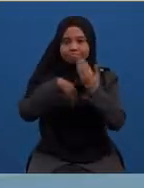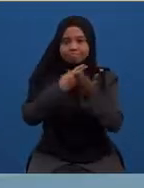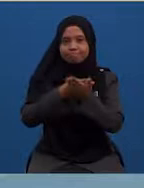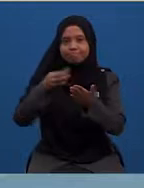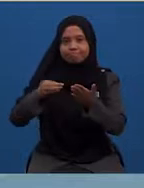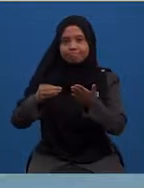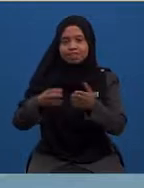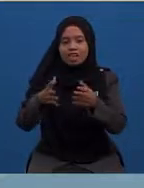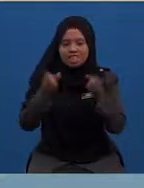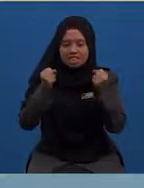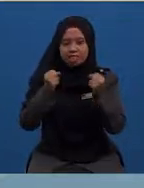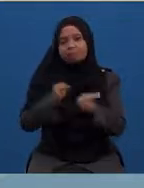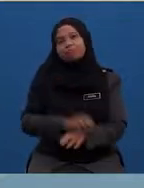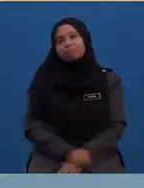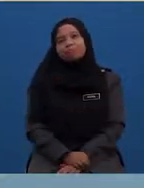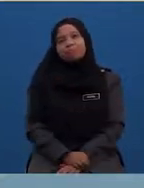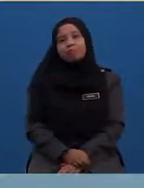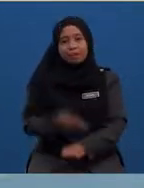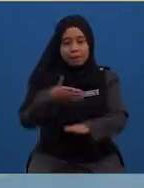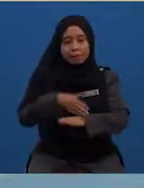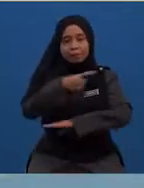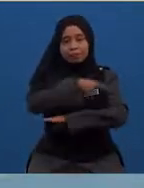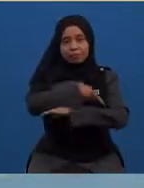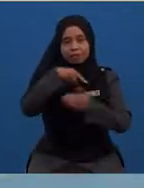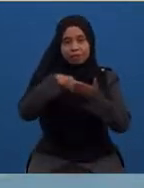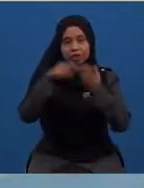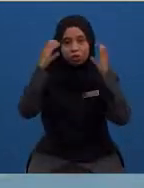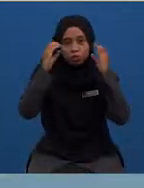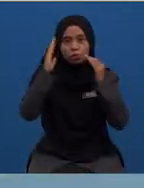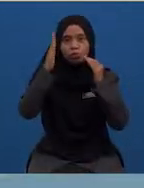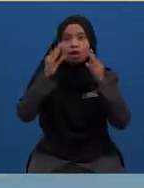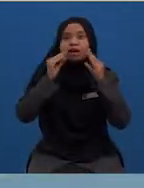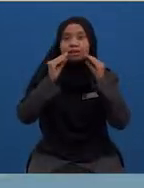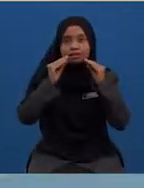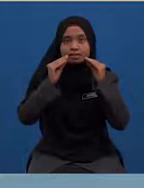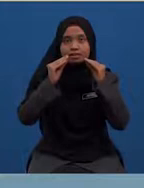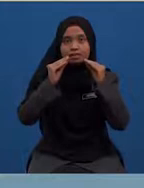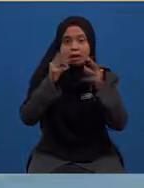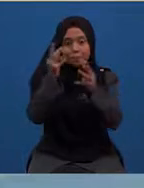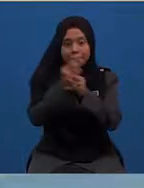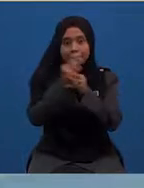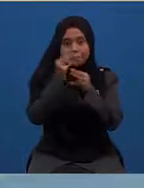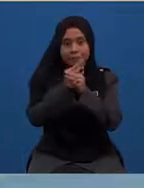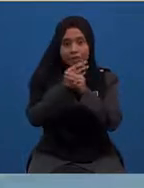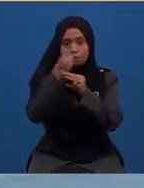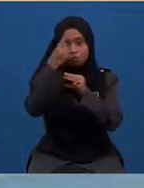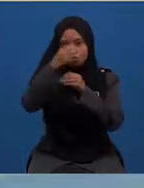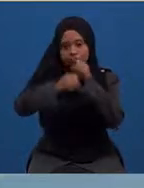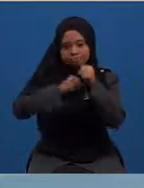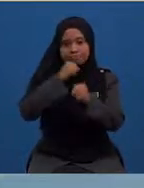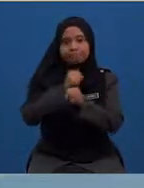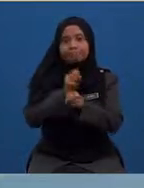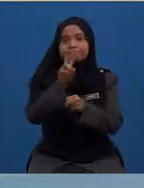semua sihat dan sejahtera. Pada hari ini, cikgu akan mengajar mata pelajaran matematik bagi murid tahun